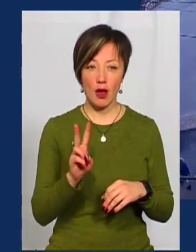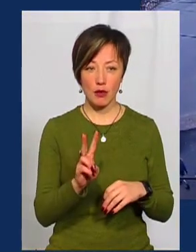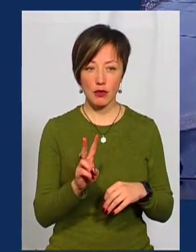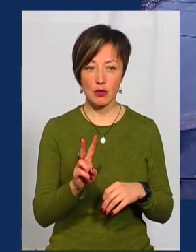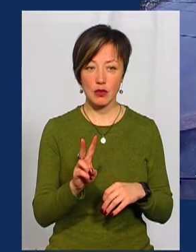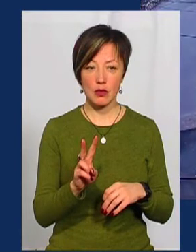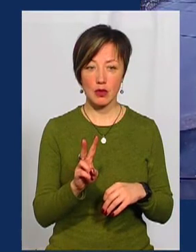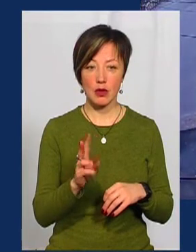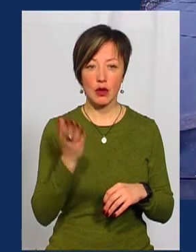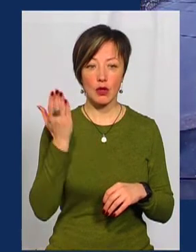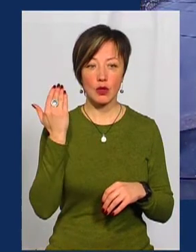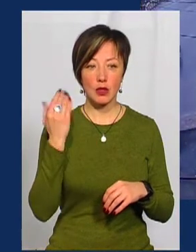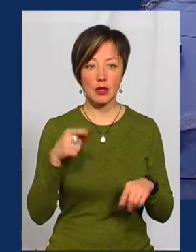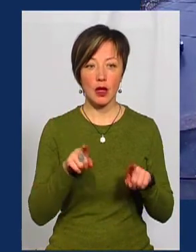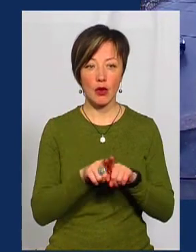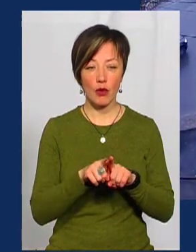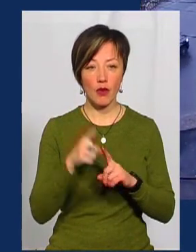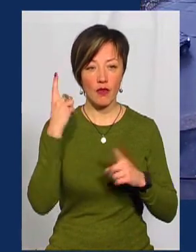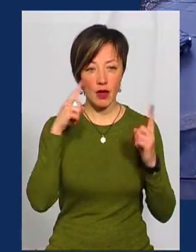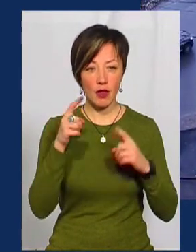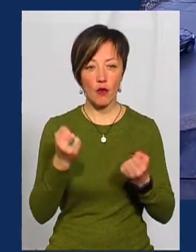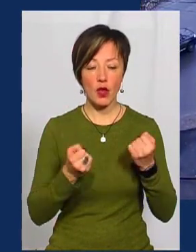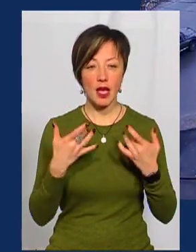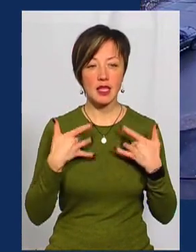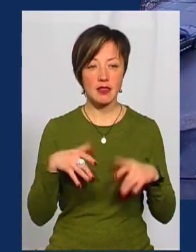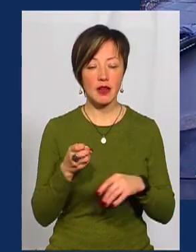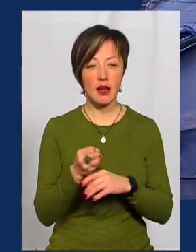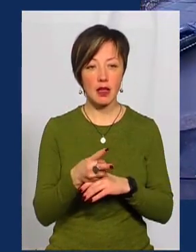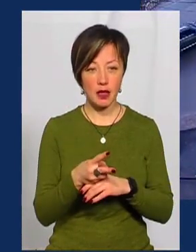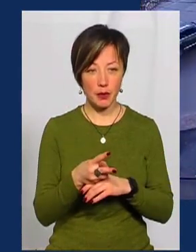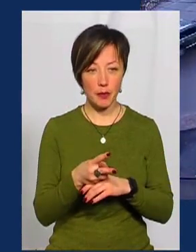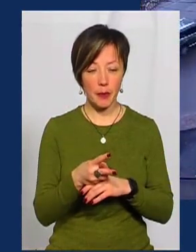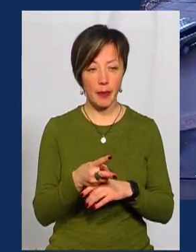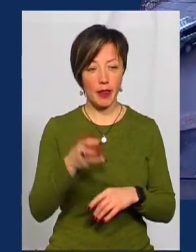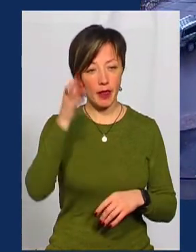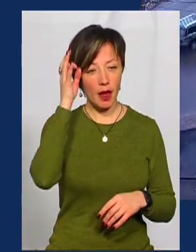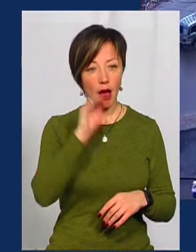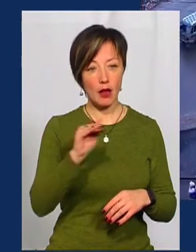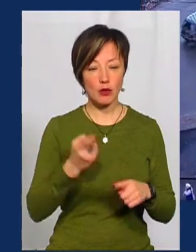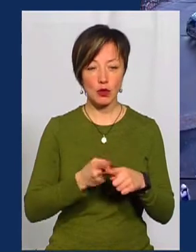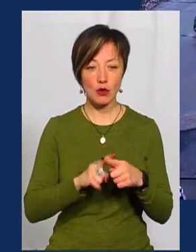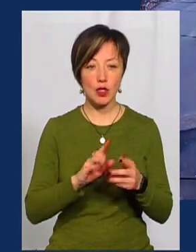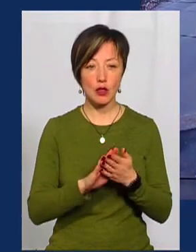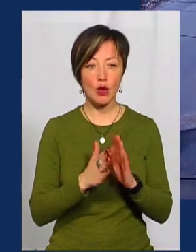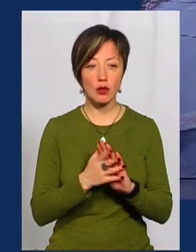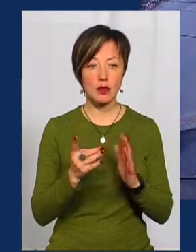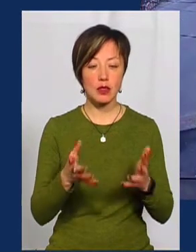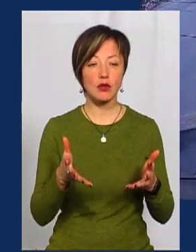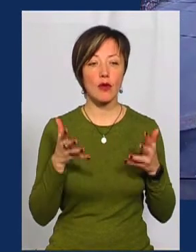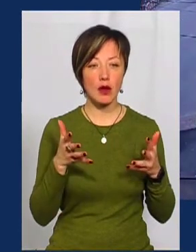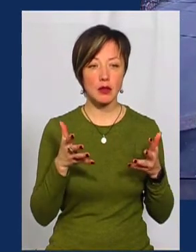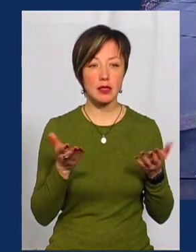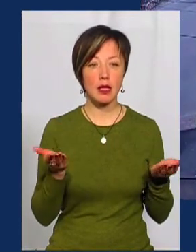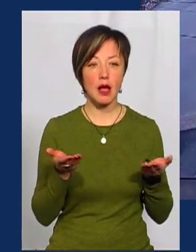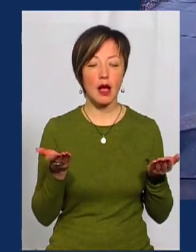тролейбус. Тоді за таку витівку водія звільнили. От нагадую про цю ситуацію, щоб з'ясувати, от